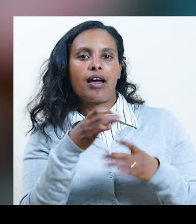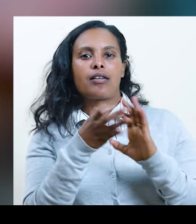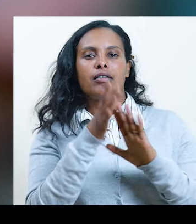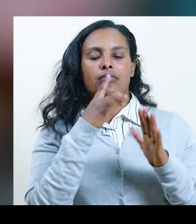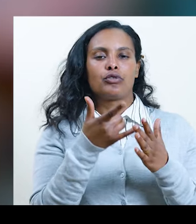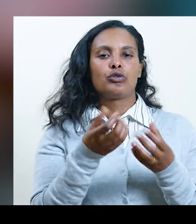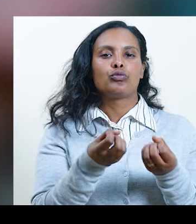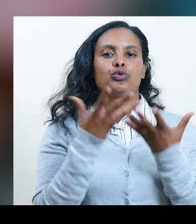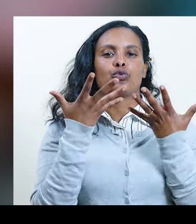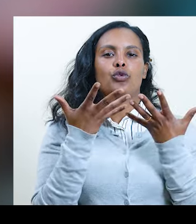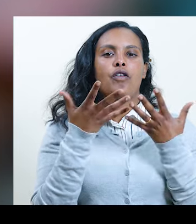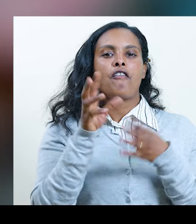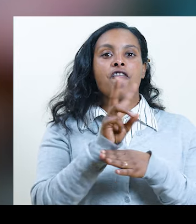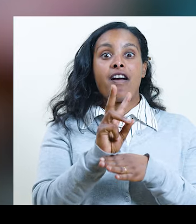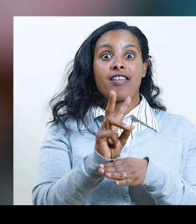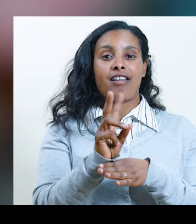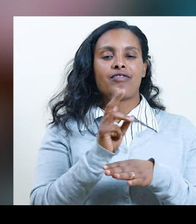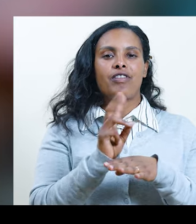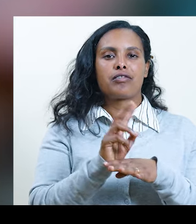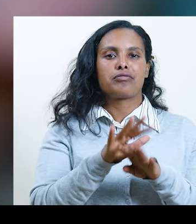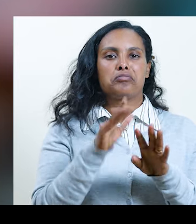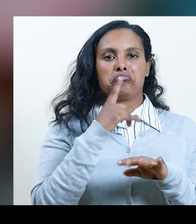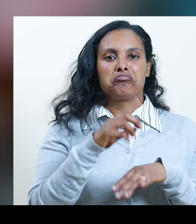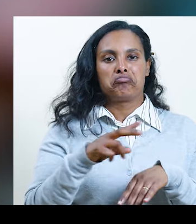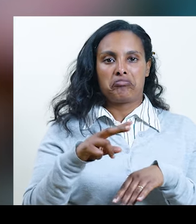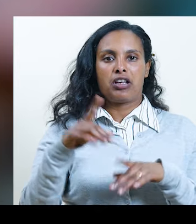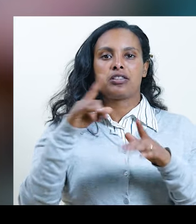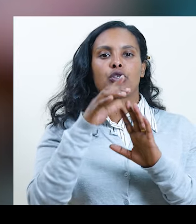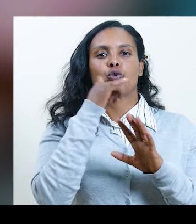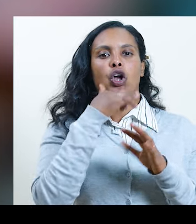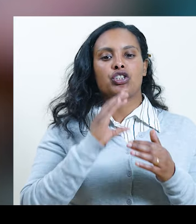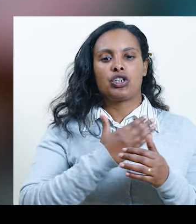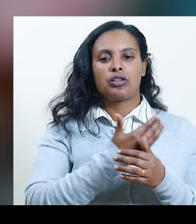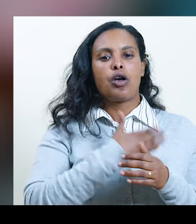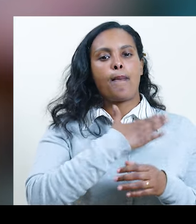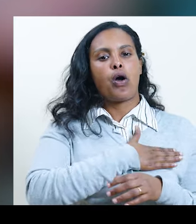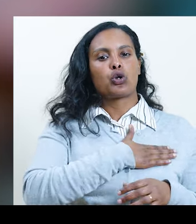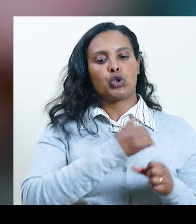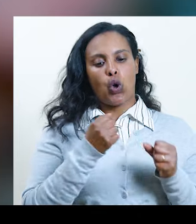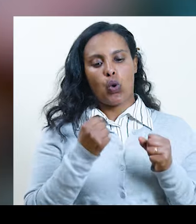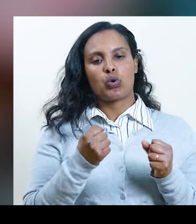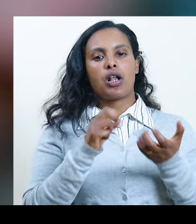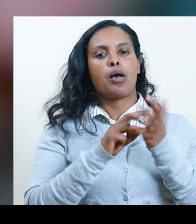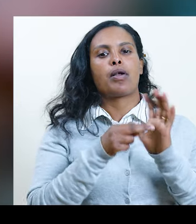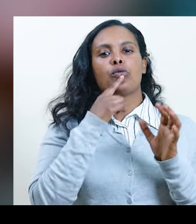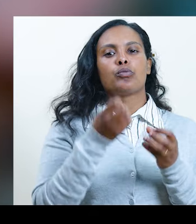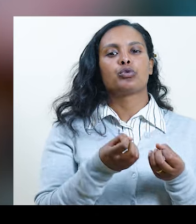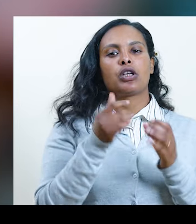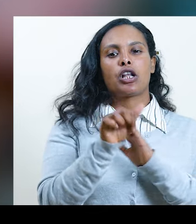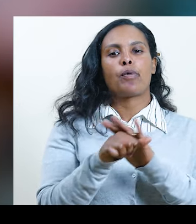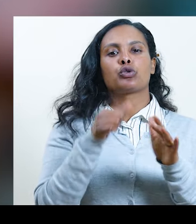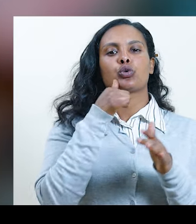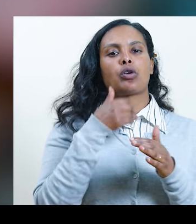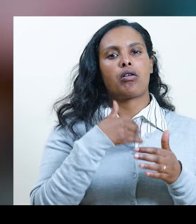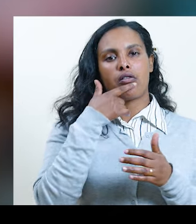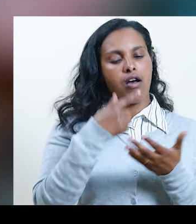ያደረጋችሁ ብዙ ቫይራል ወጥቶ ላይቭ ገብቼ ደግሞ ሴቶቻችን እባካችሁ ጠንክሩ ለማለት ብዙ